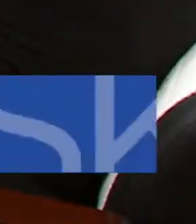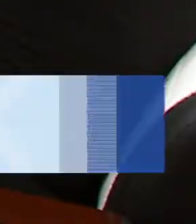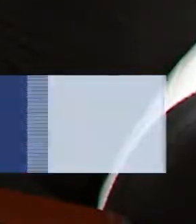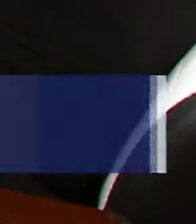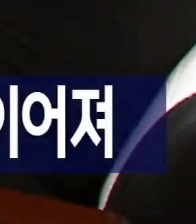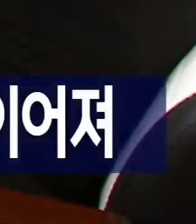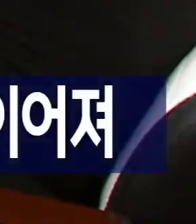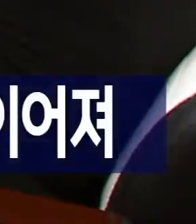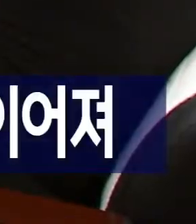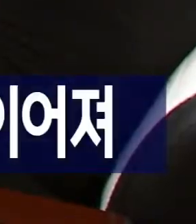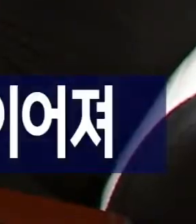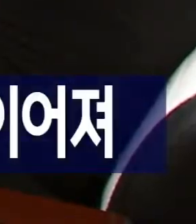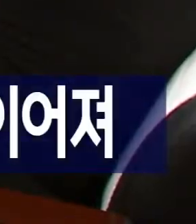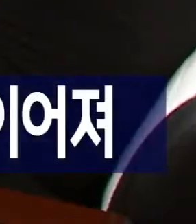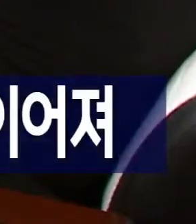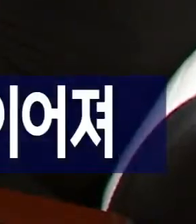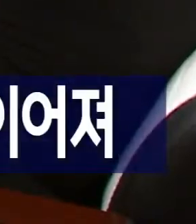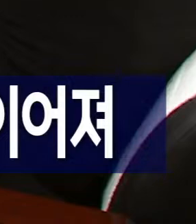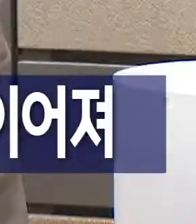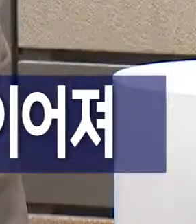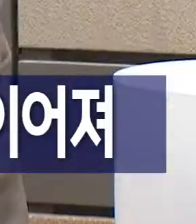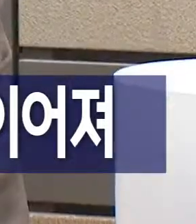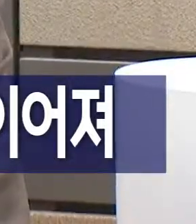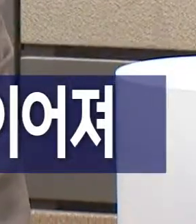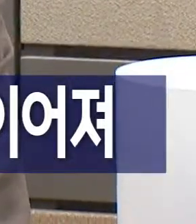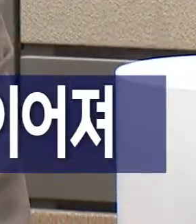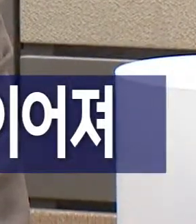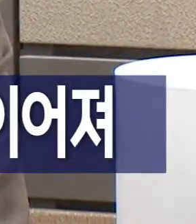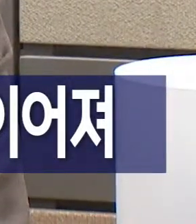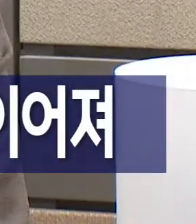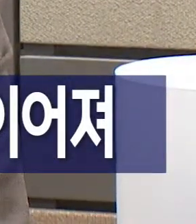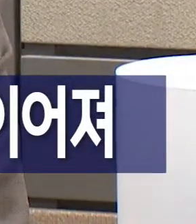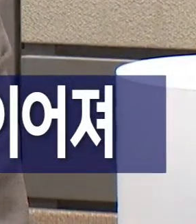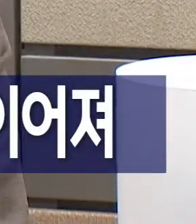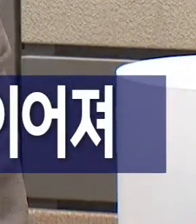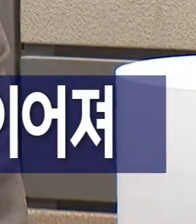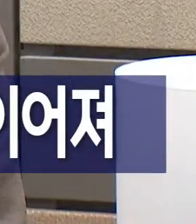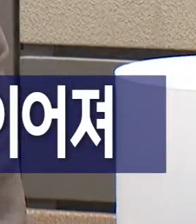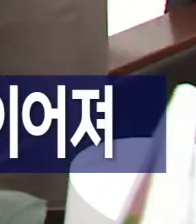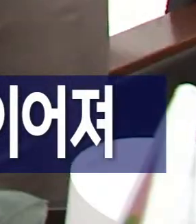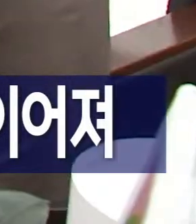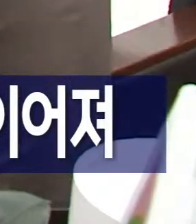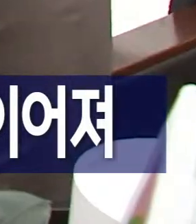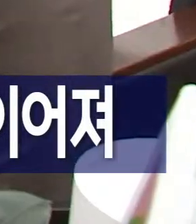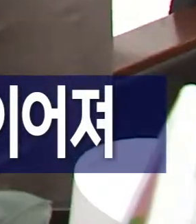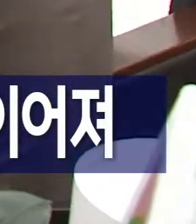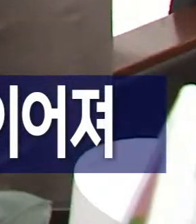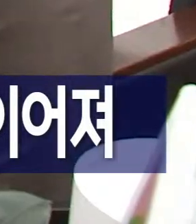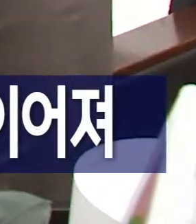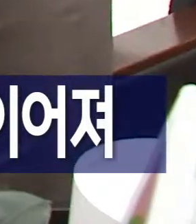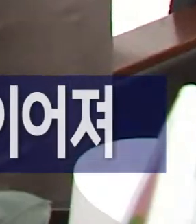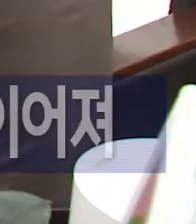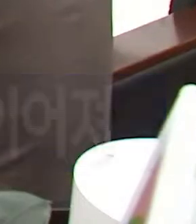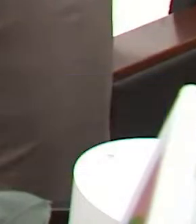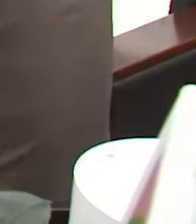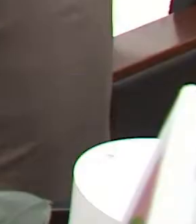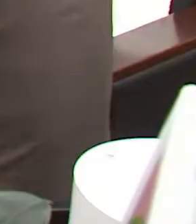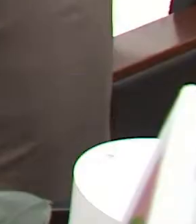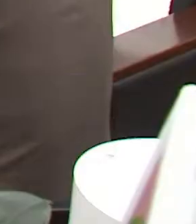이범석 청주시장이 오송역 개명 건의 과정에서 했던 자신의 실언에 대해 사과했습니다. 비판과 반발은